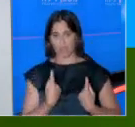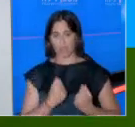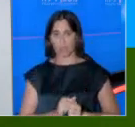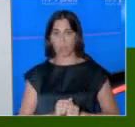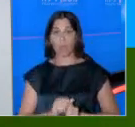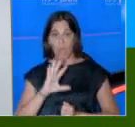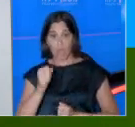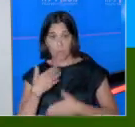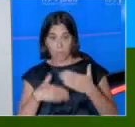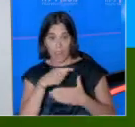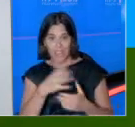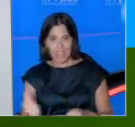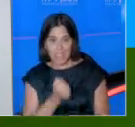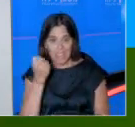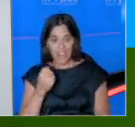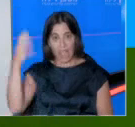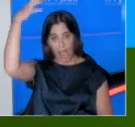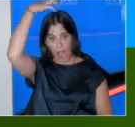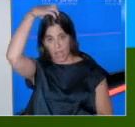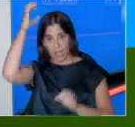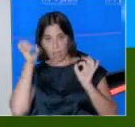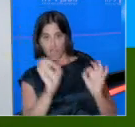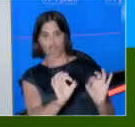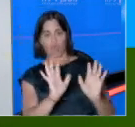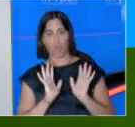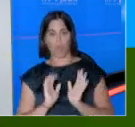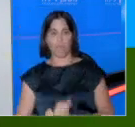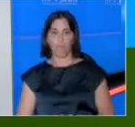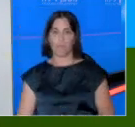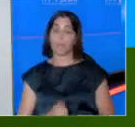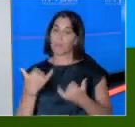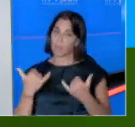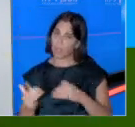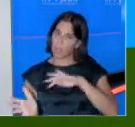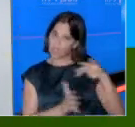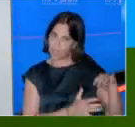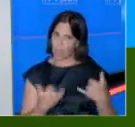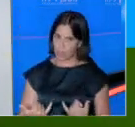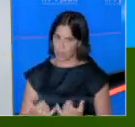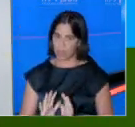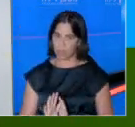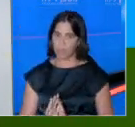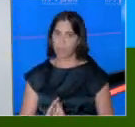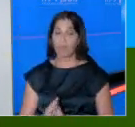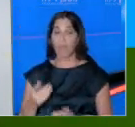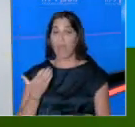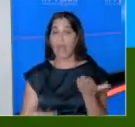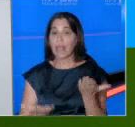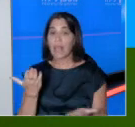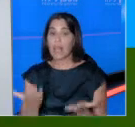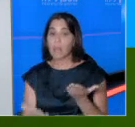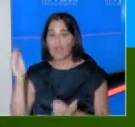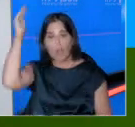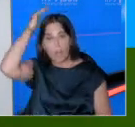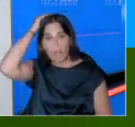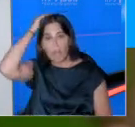ואם המהלך הזה יוכתר בהצלחה, הכתרים לגמרי שייכים ליאיר לפיד. עכשיו, לעצם העניין, בסופו של דבר, הדילמה של